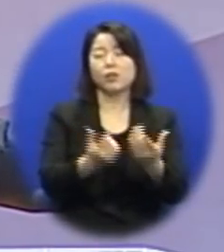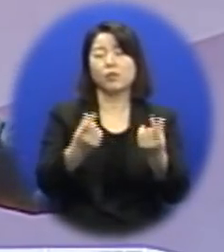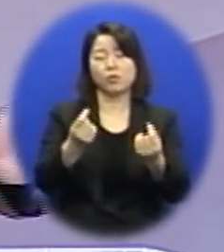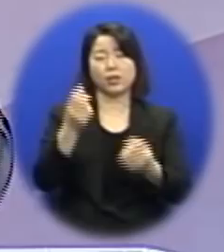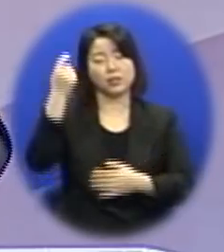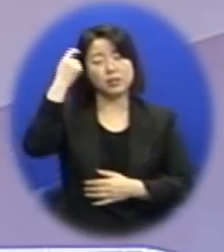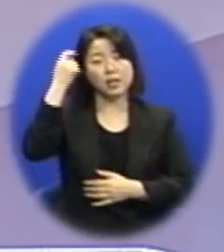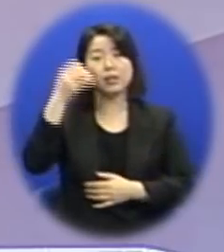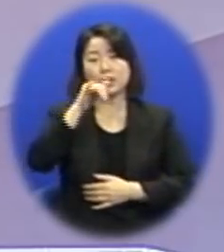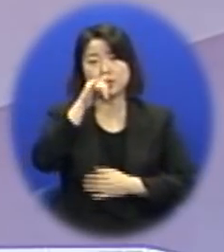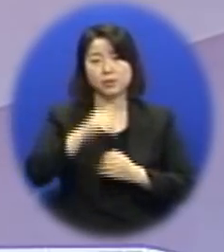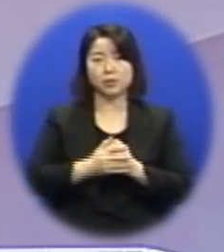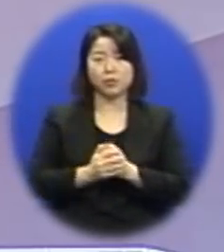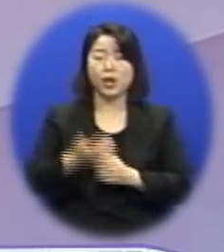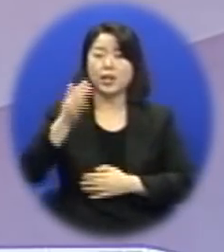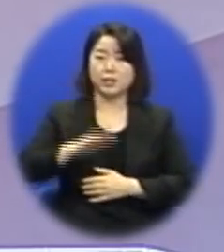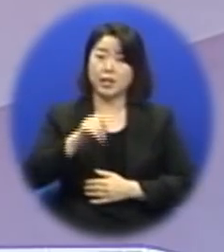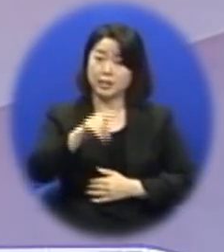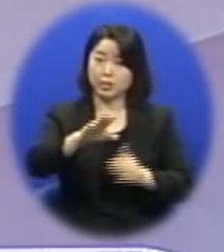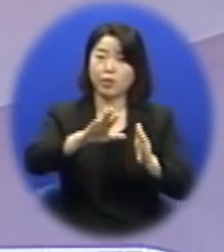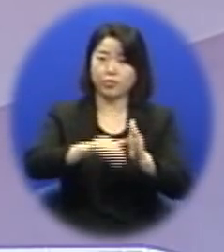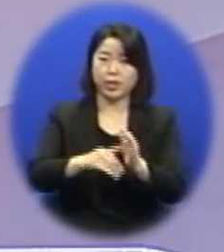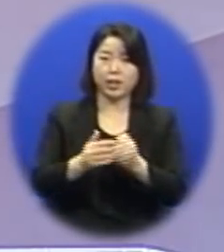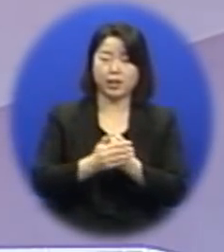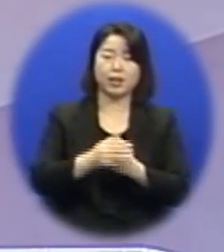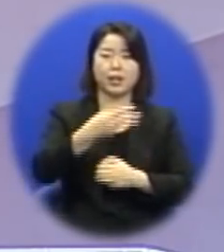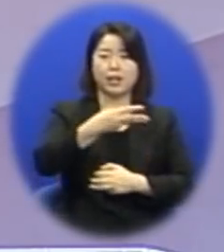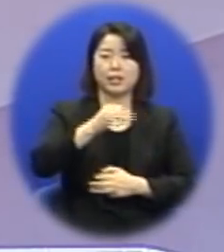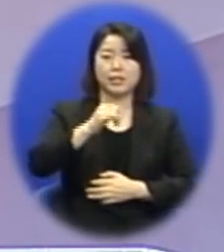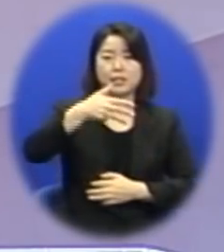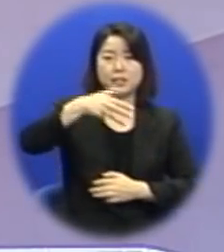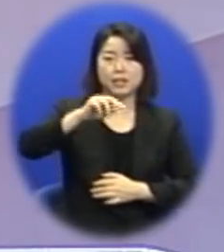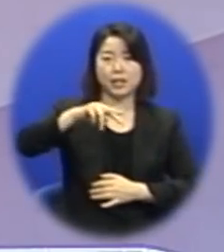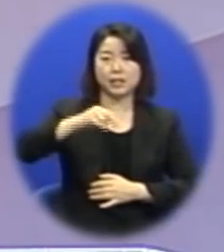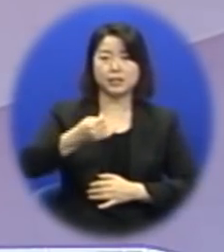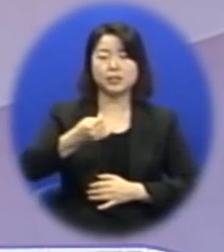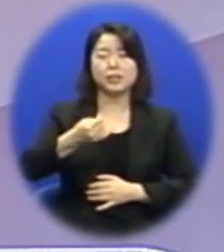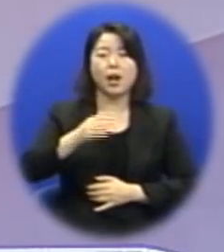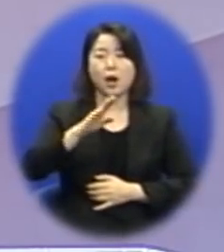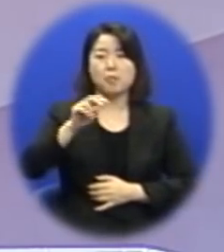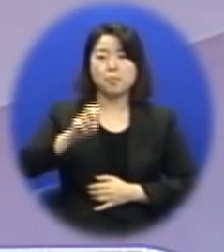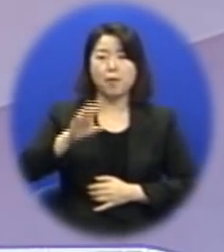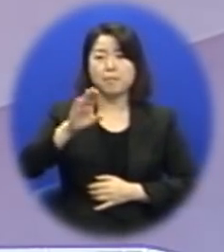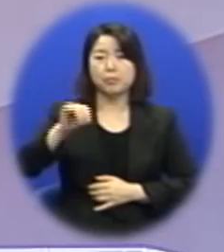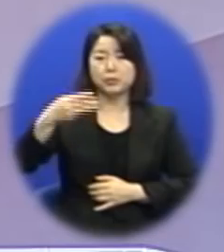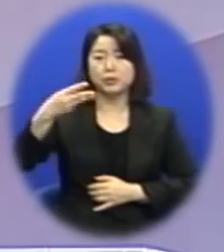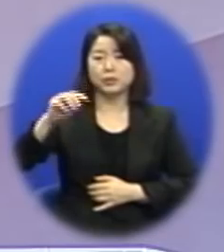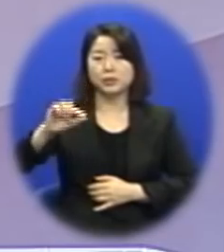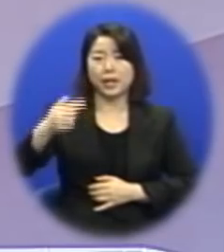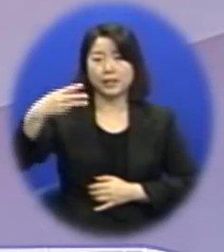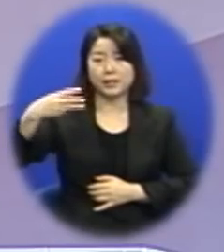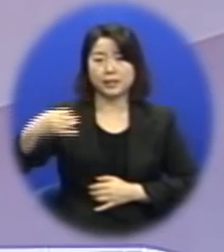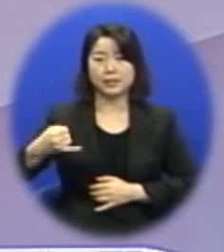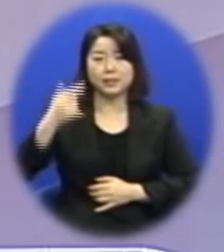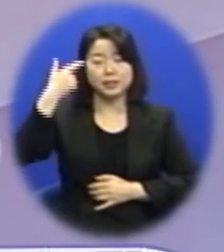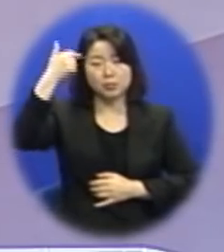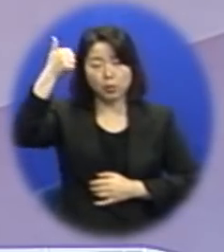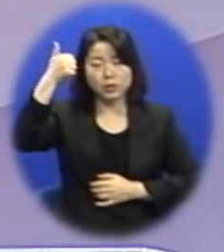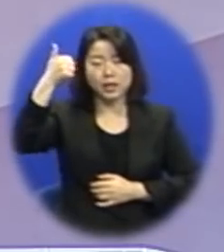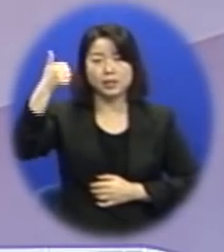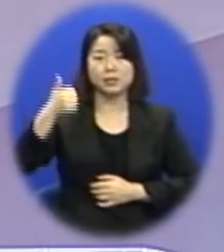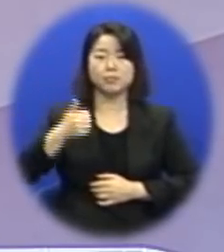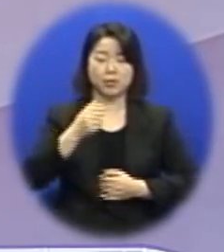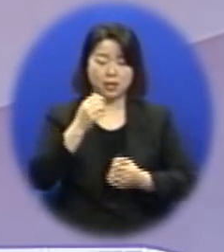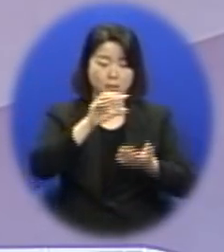같았어요 근데 그런 때에 리차드 범브란트 목사님의 글을 읽었습니다 리차드 범브란트 목사님은